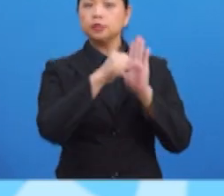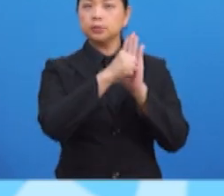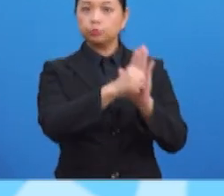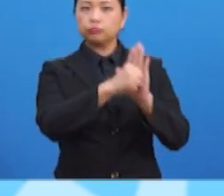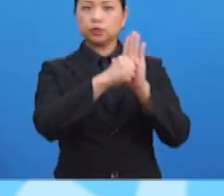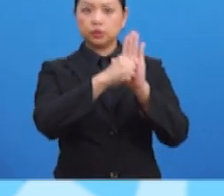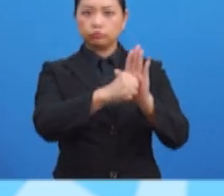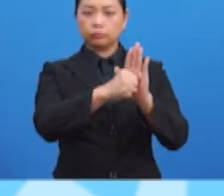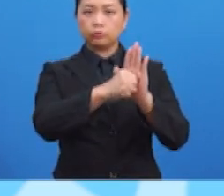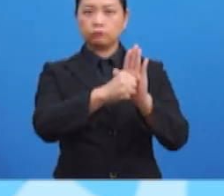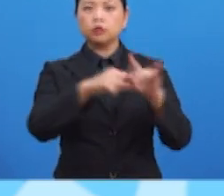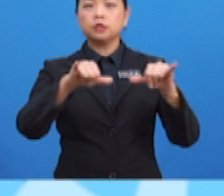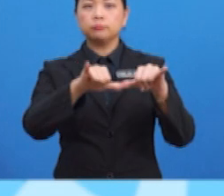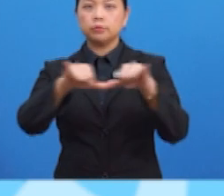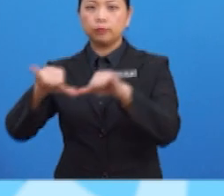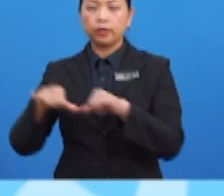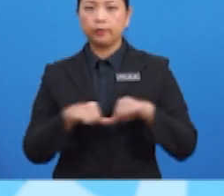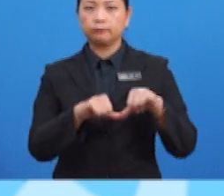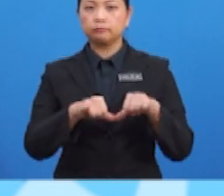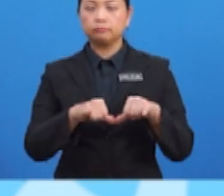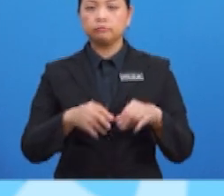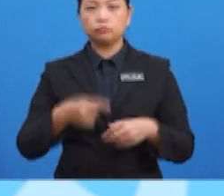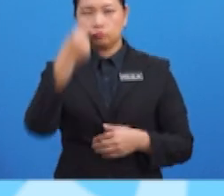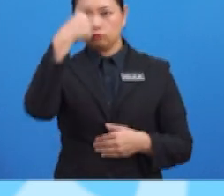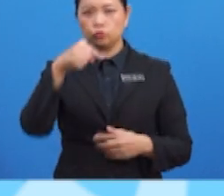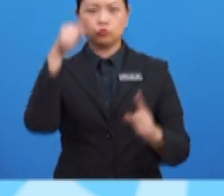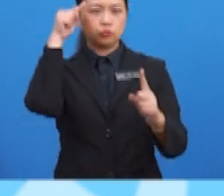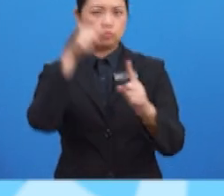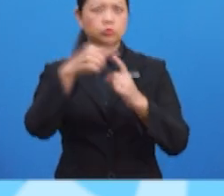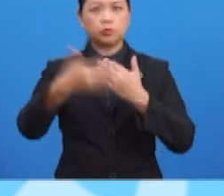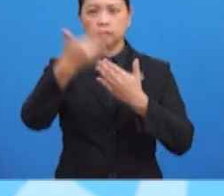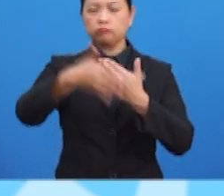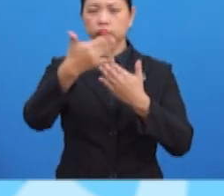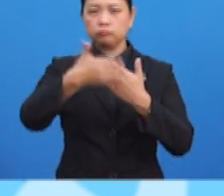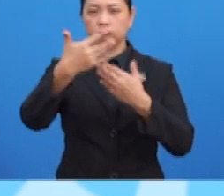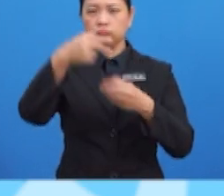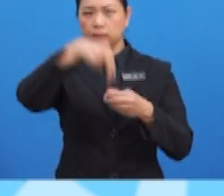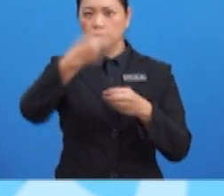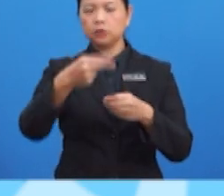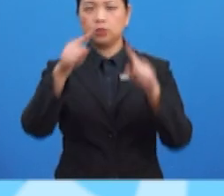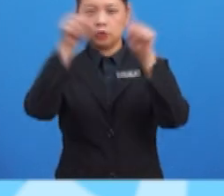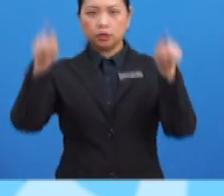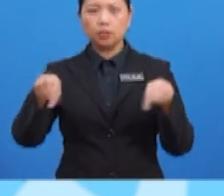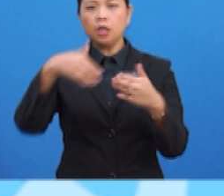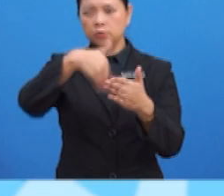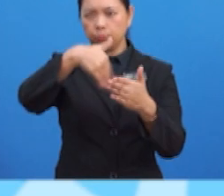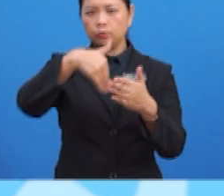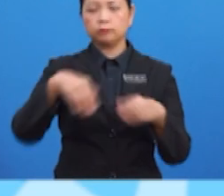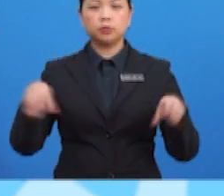piawaian bagi tujuan memudahkan penghasilan litar sebelum sesebuah litar